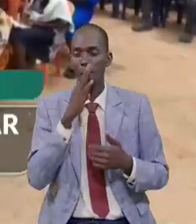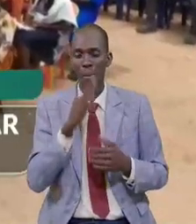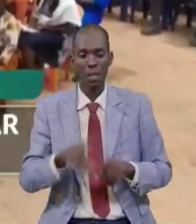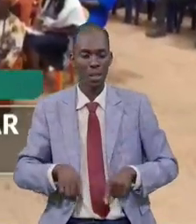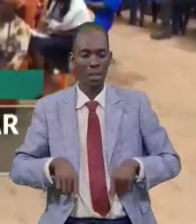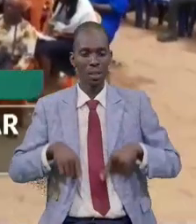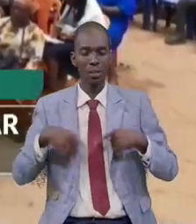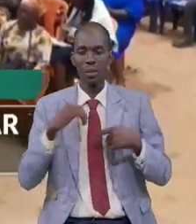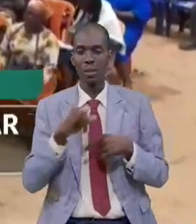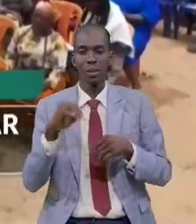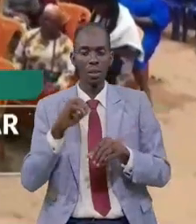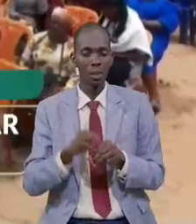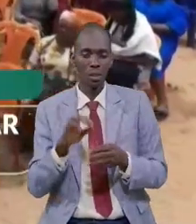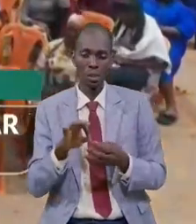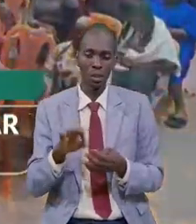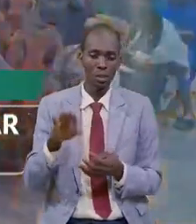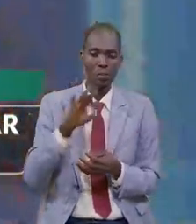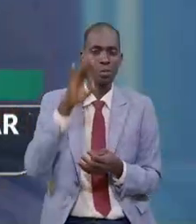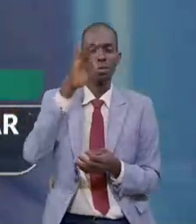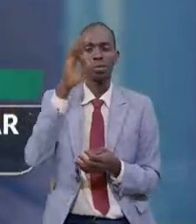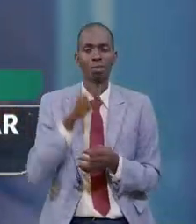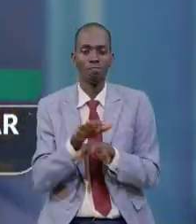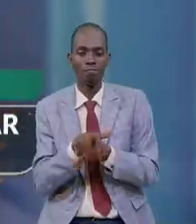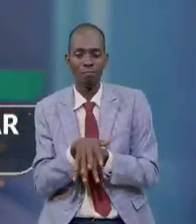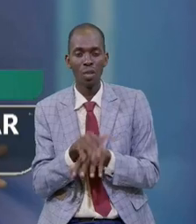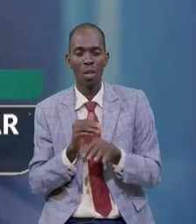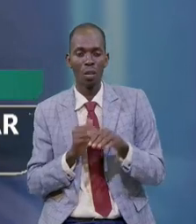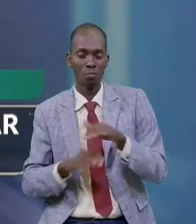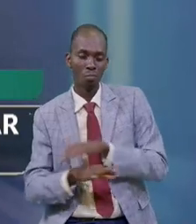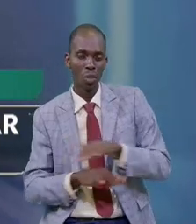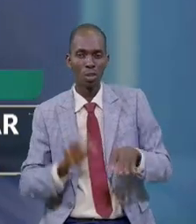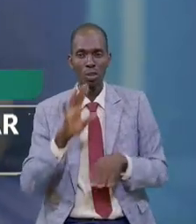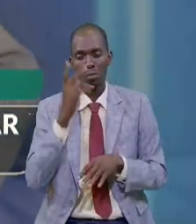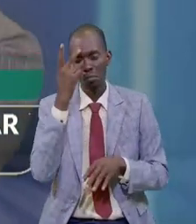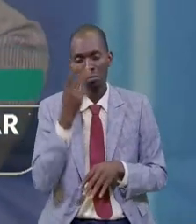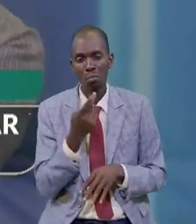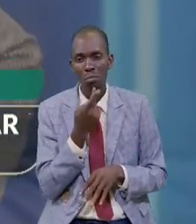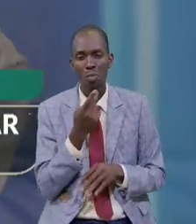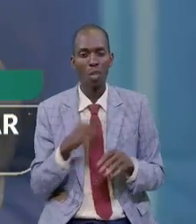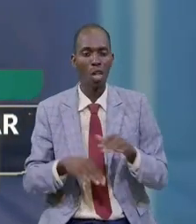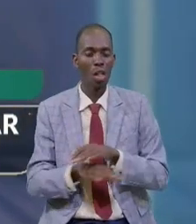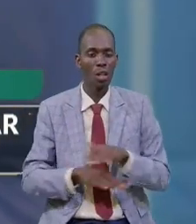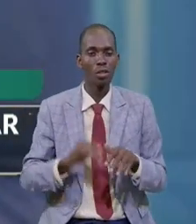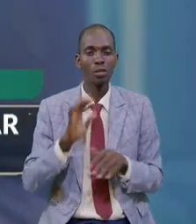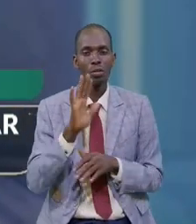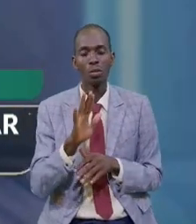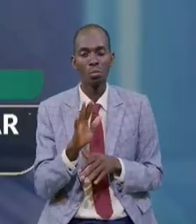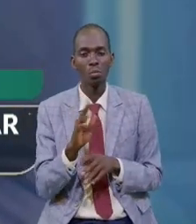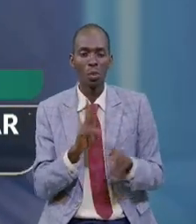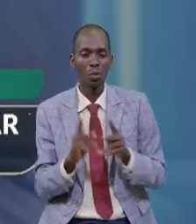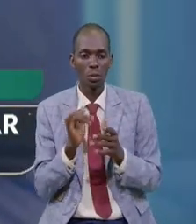corruption tu peut être sous tes PARENTS tu peux être tous tes menteurs tu peux être sous